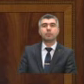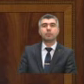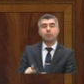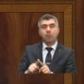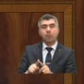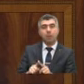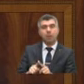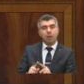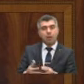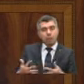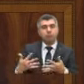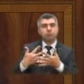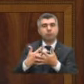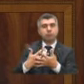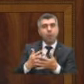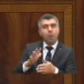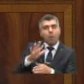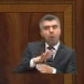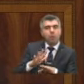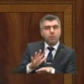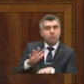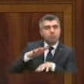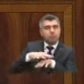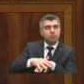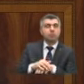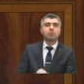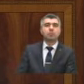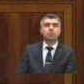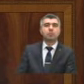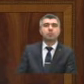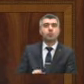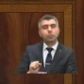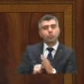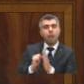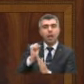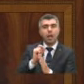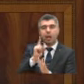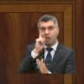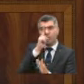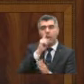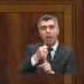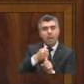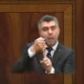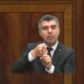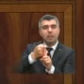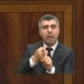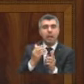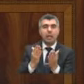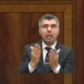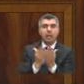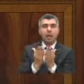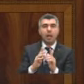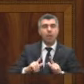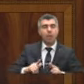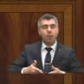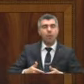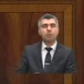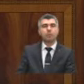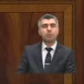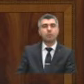بتضافر جهودنا جميعا سنكسب حتما تحدي الإصلاح التربوي الذي يعتبر